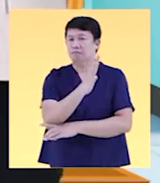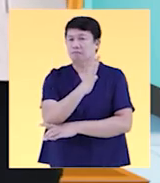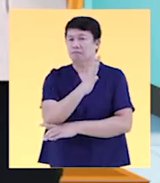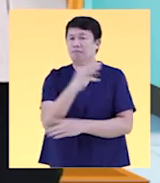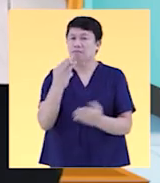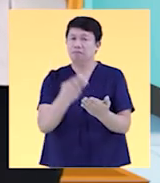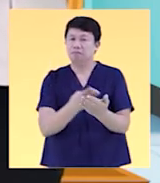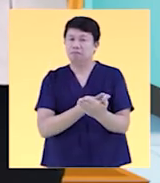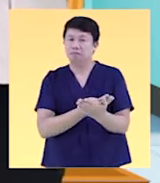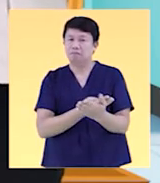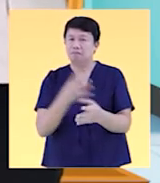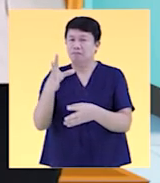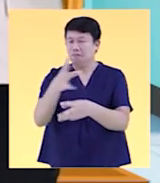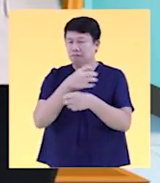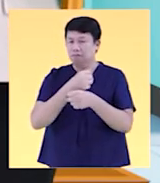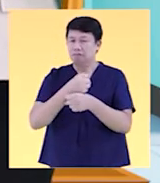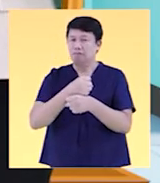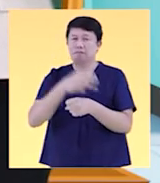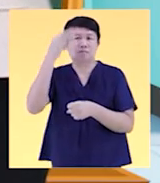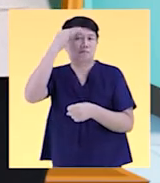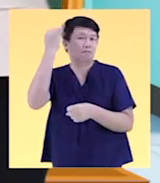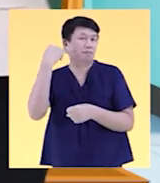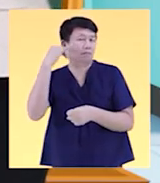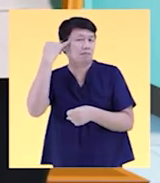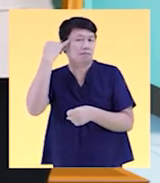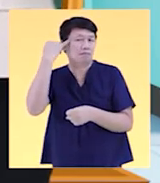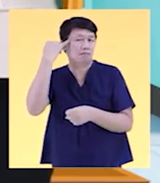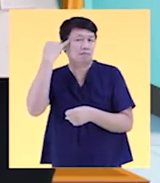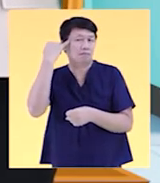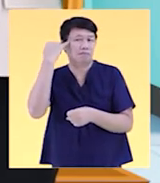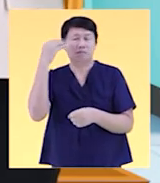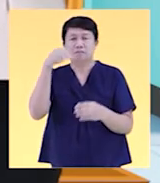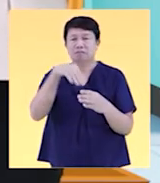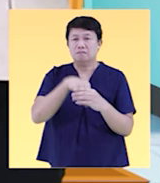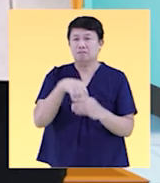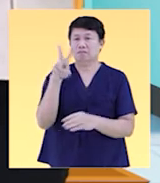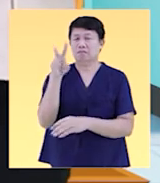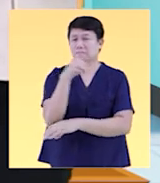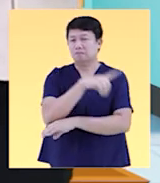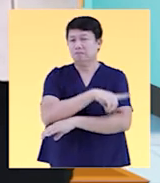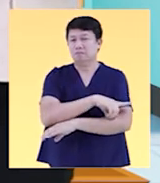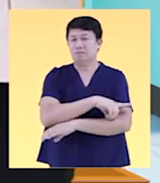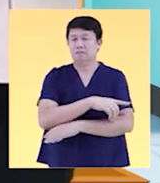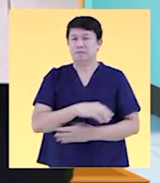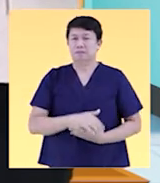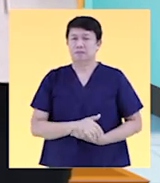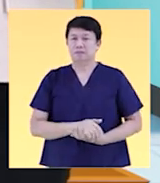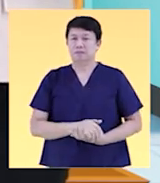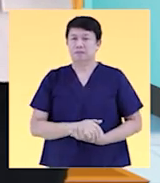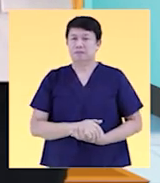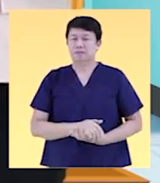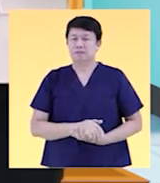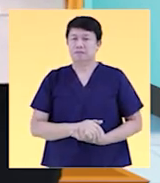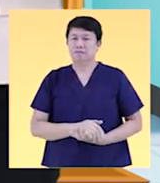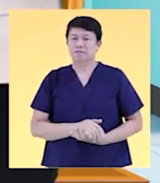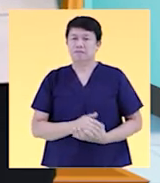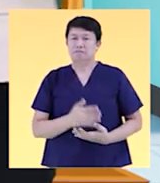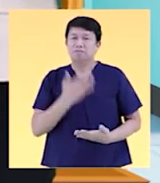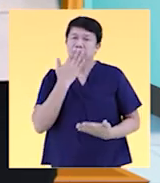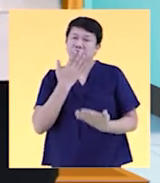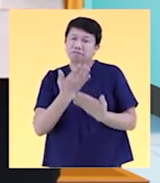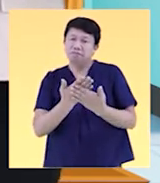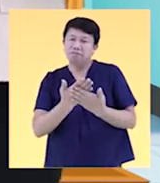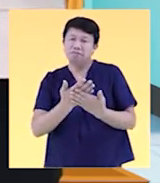2,150 nga na mangga ang napitas lahat ni Mang Jose sa loob ng 2 araw. Great